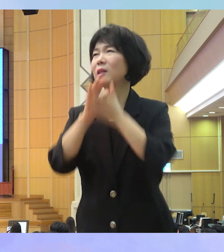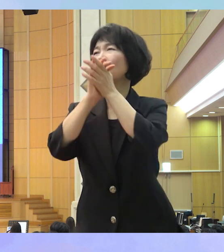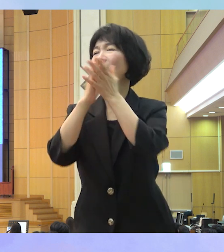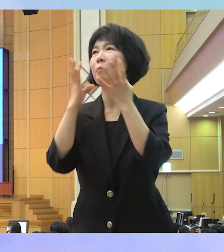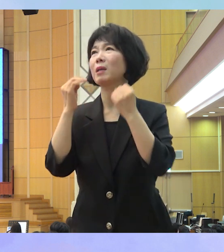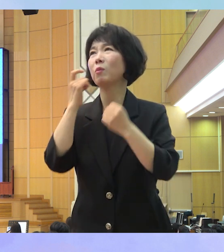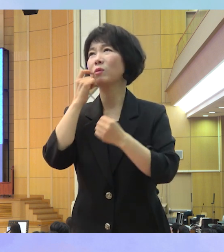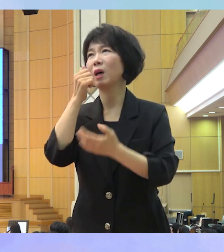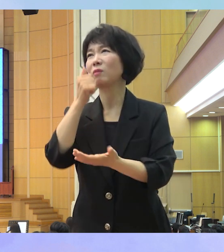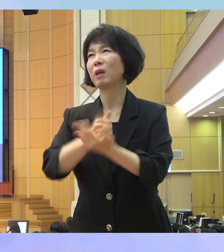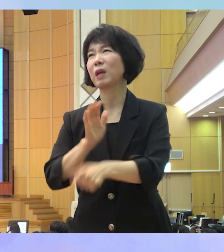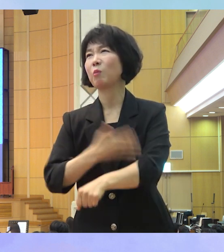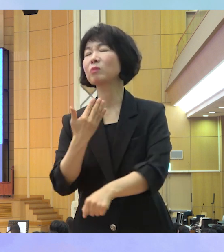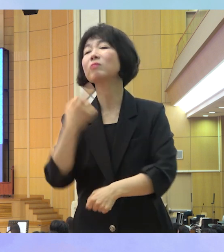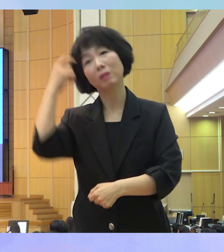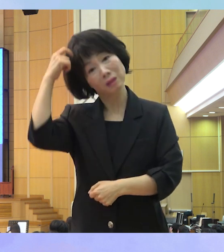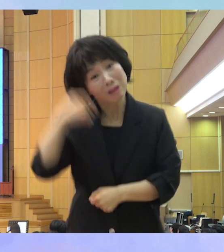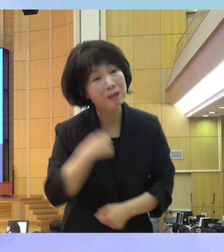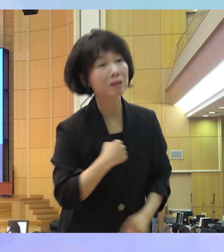그래서 예전에도